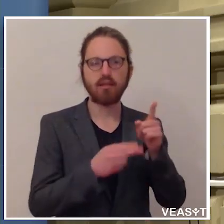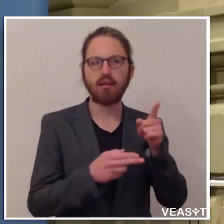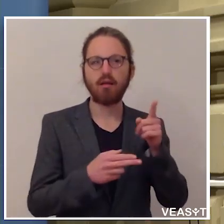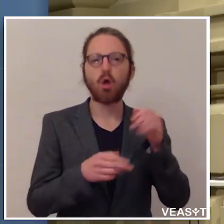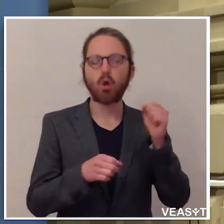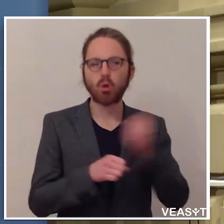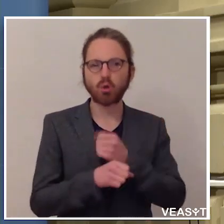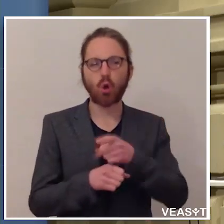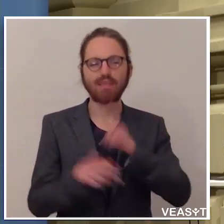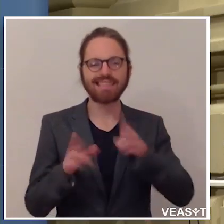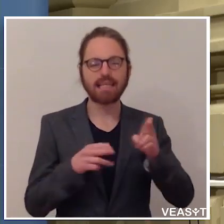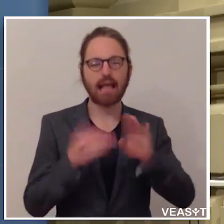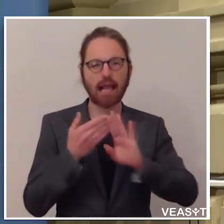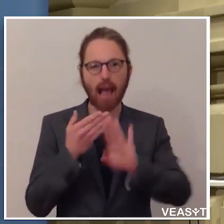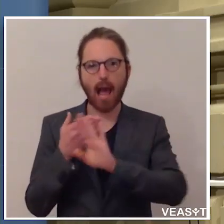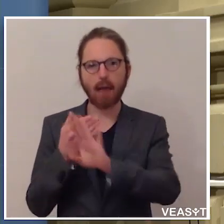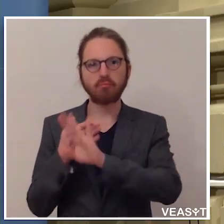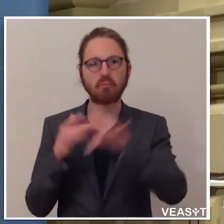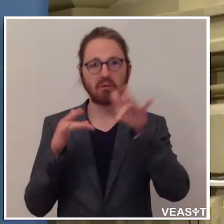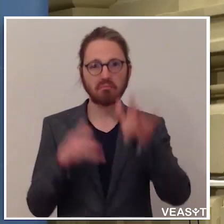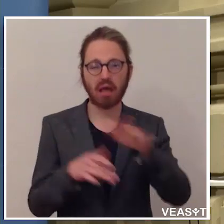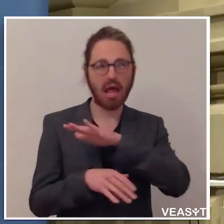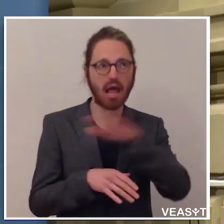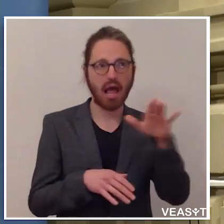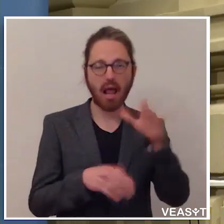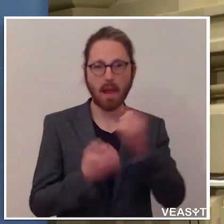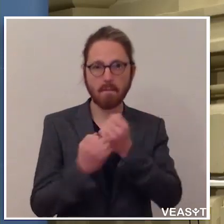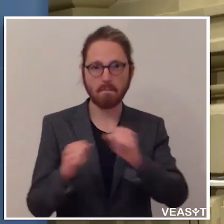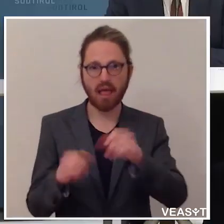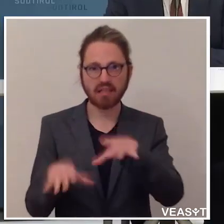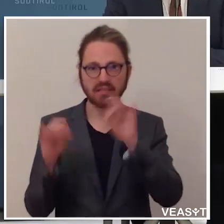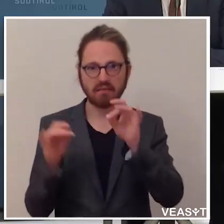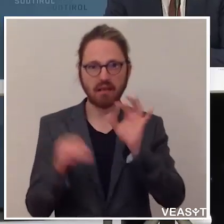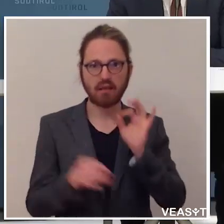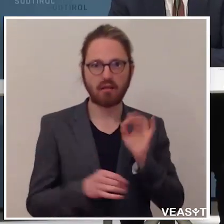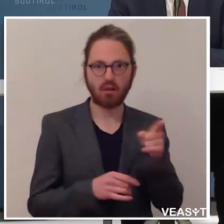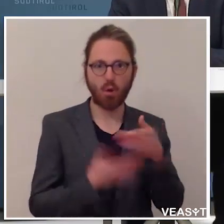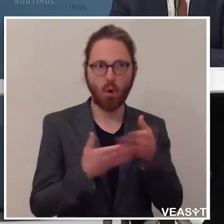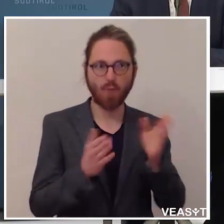Sicherheitsabstände alle Pendler Platz finden in den öffentlichen Verkehrsmitteln?